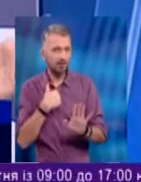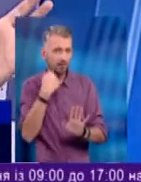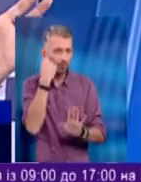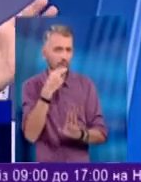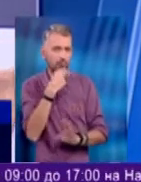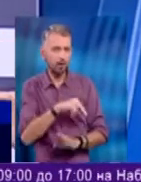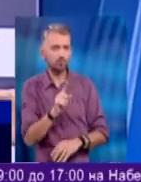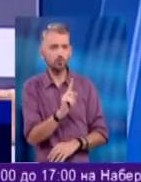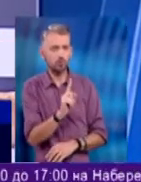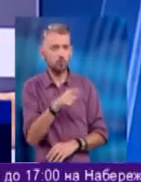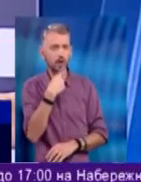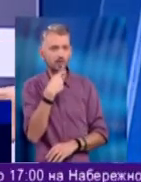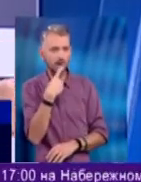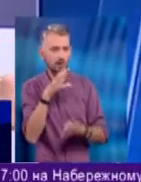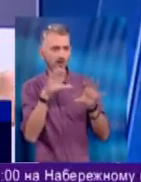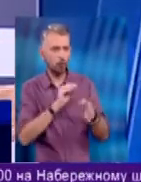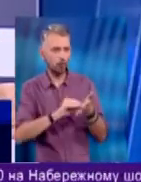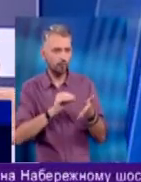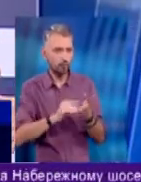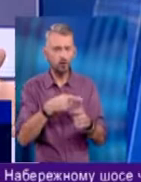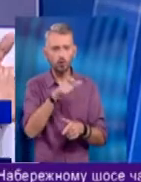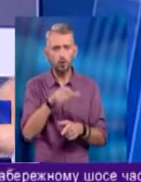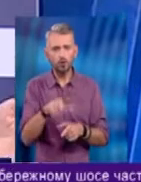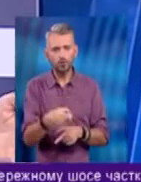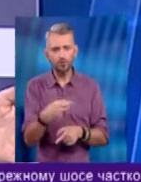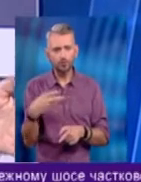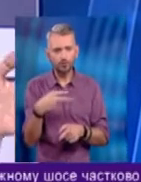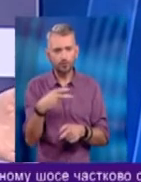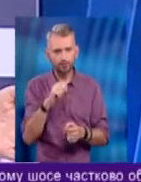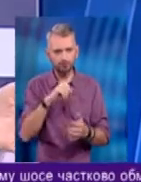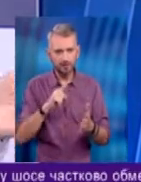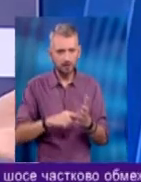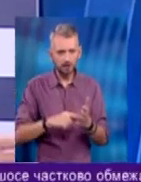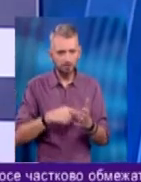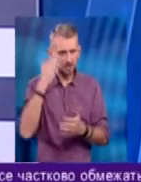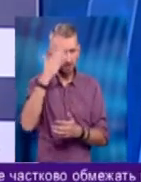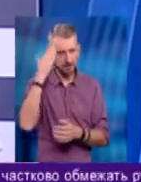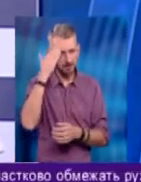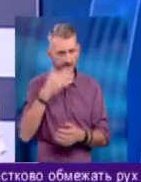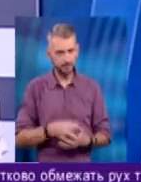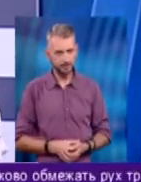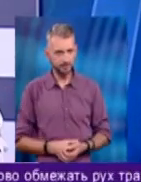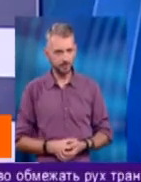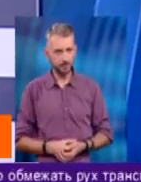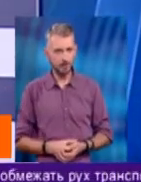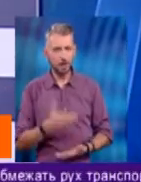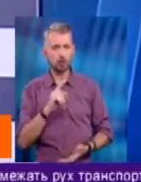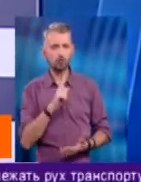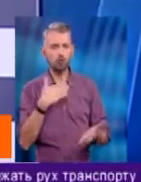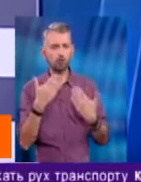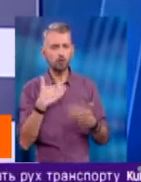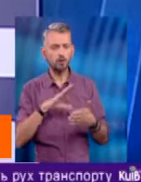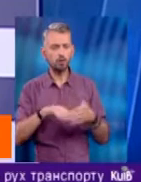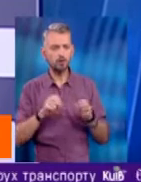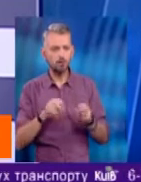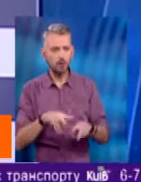що краще, щоб казали законотворці або люди, які займаються питаннями на митниці. Що стосується